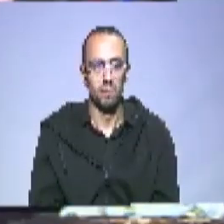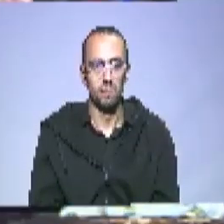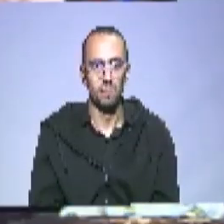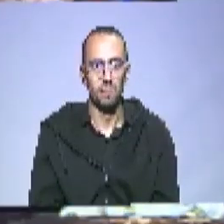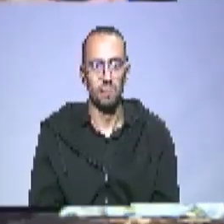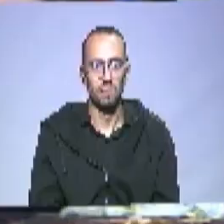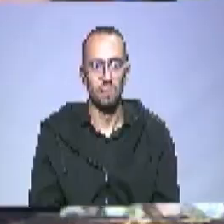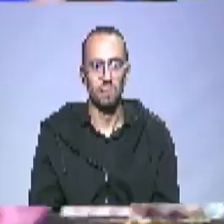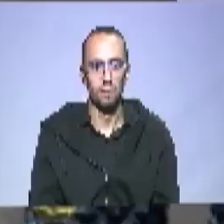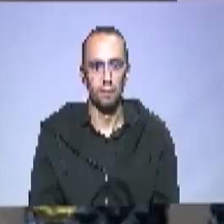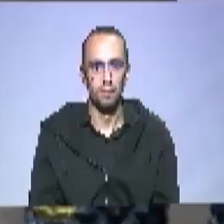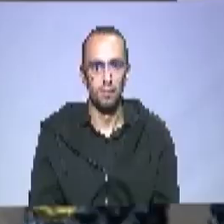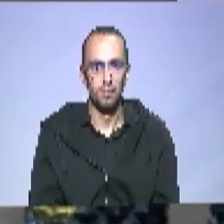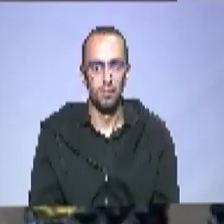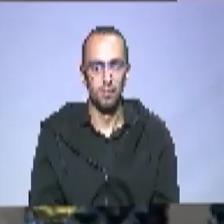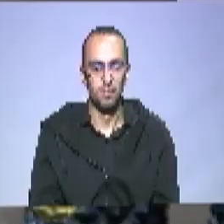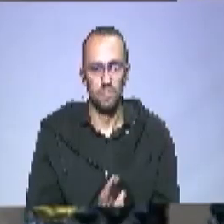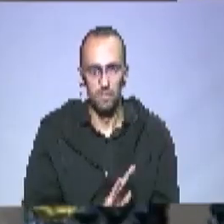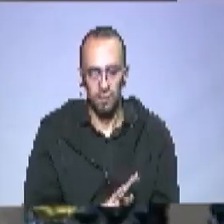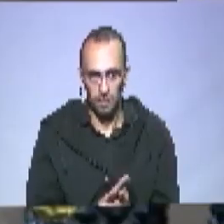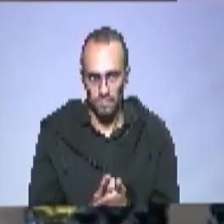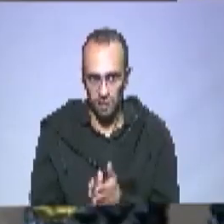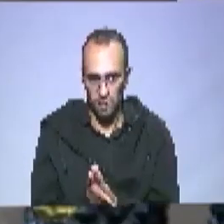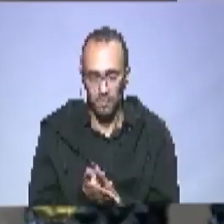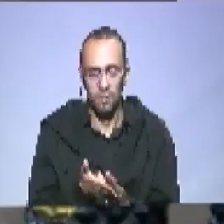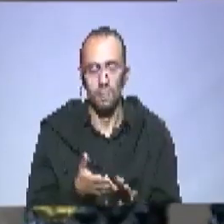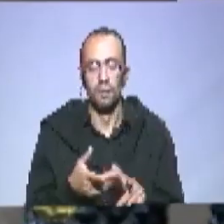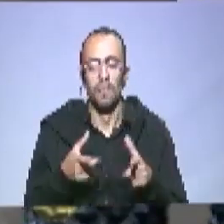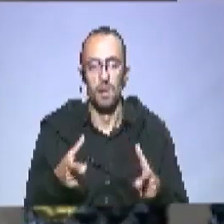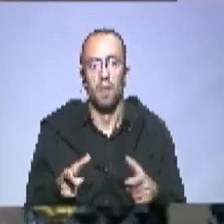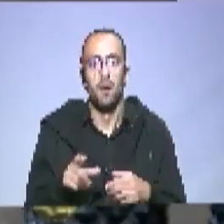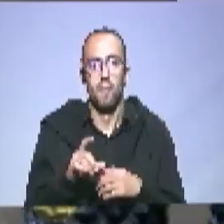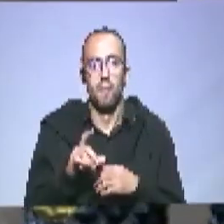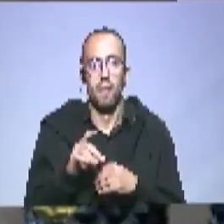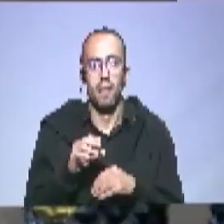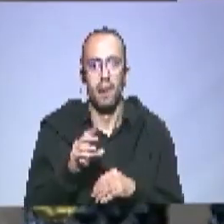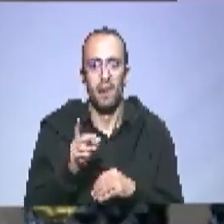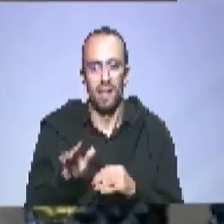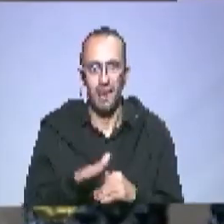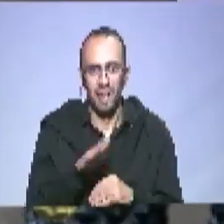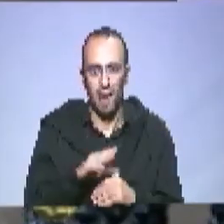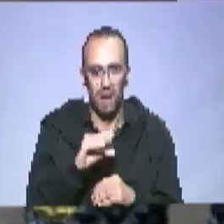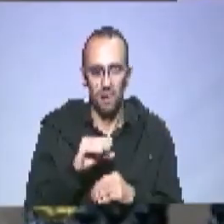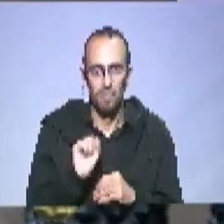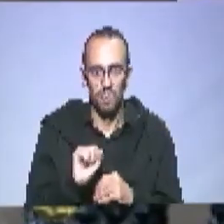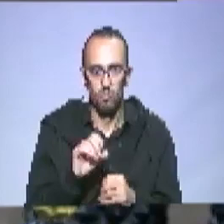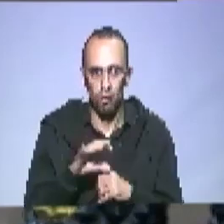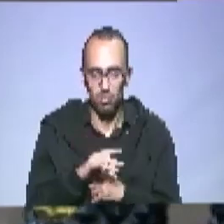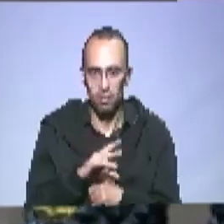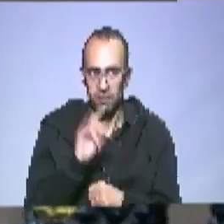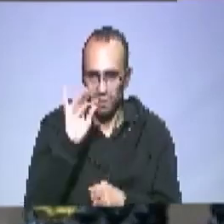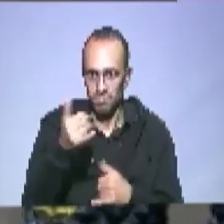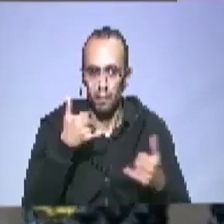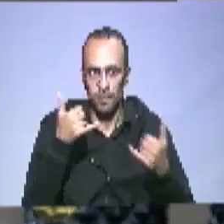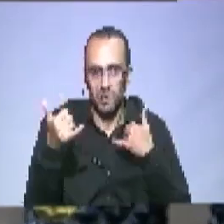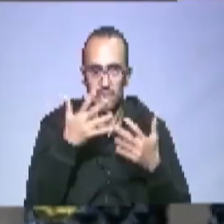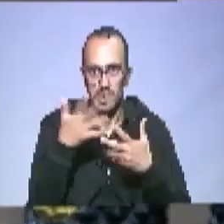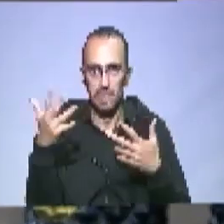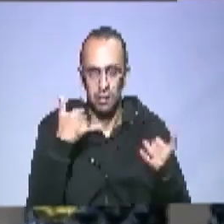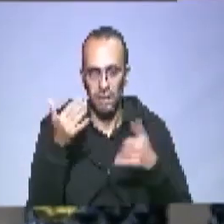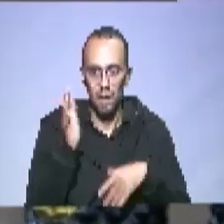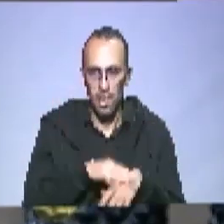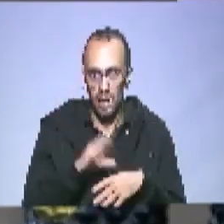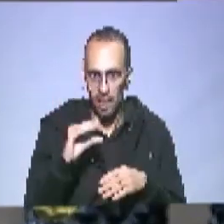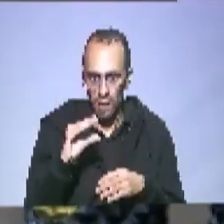النهاردة عملنا زي ما الشيف ورينا كده كيكة البرتقال، ناس كتير سألت عليها، وفعلا حضراتكم النهاردة استفسرتوا كتير